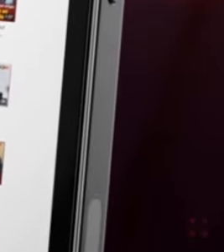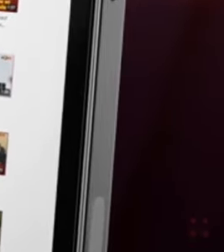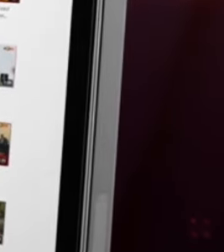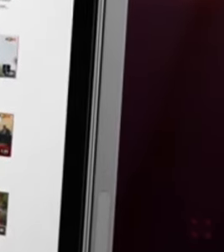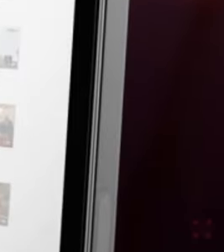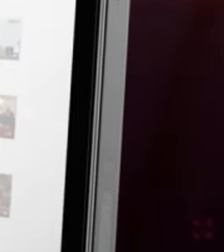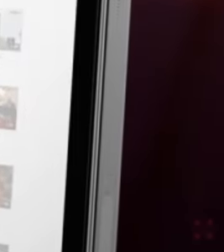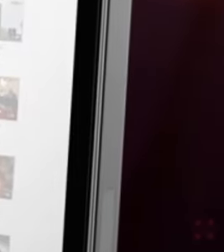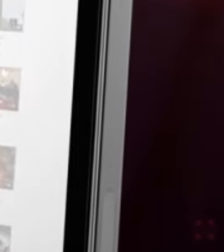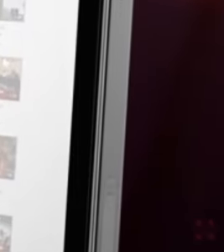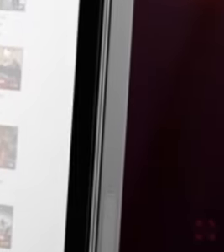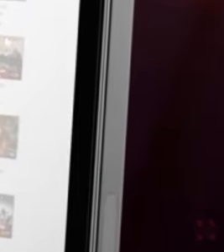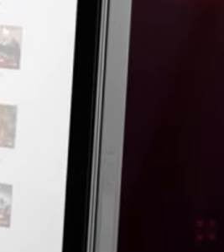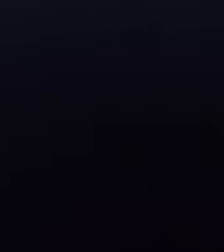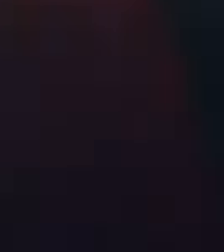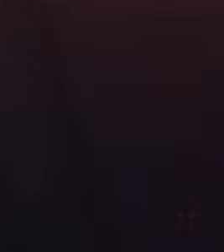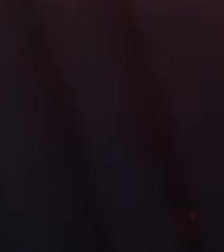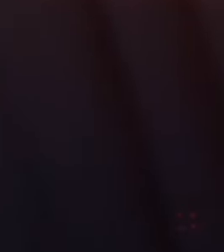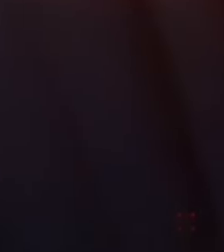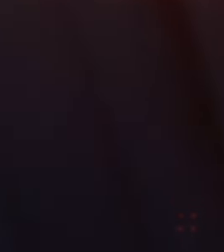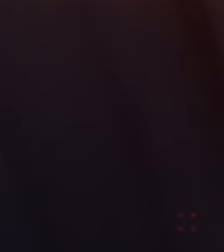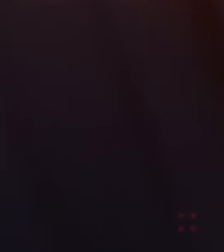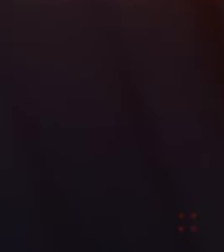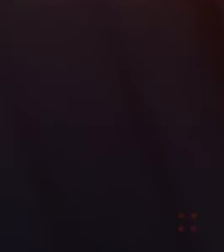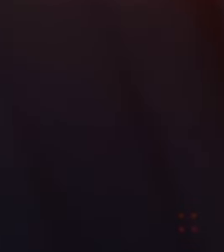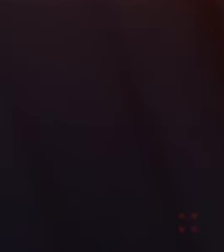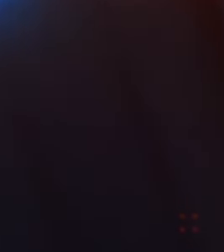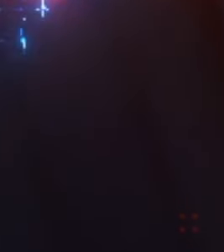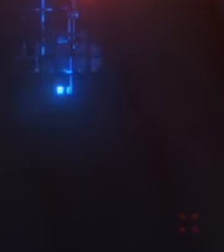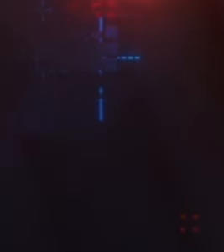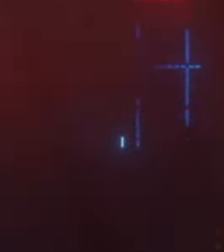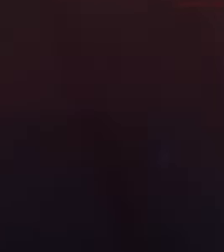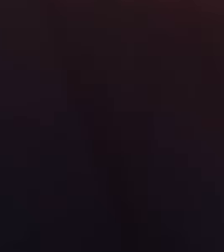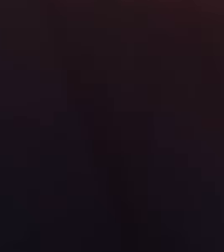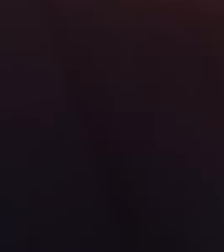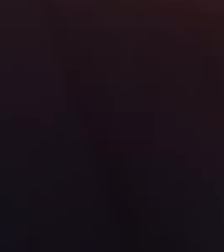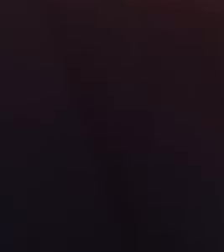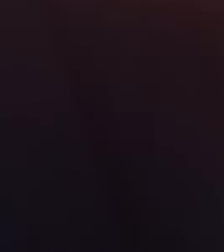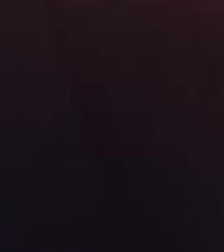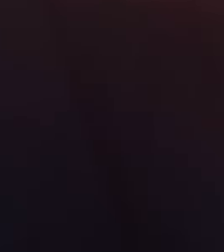අදම subscribe කරන්න. Newsfirst ජනතාව සමග.